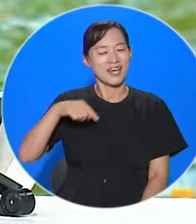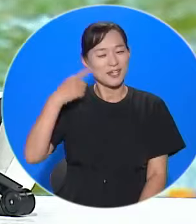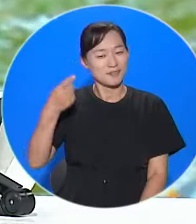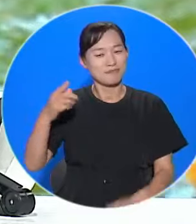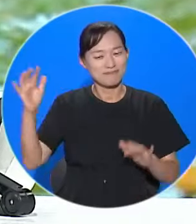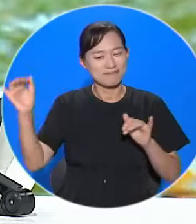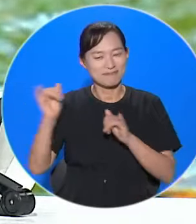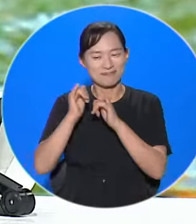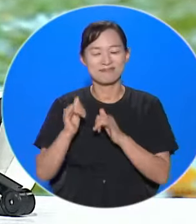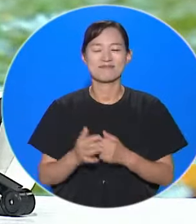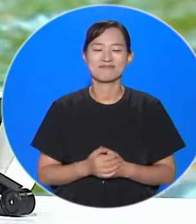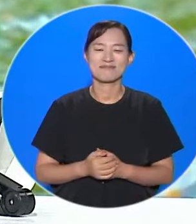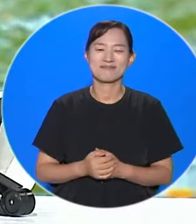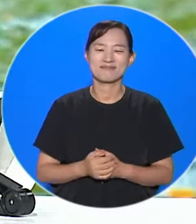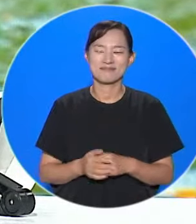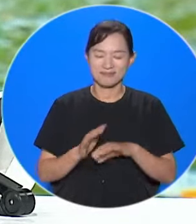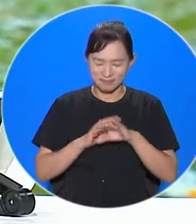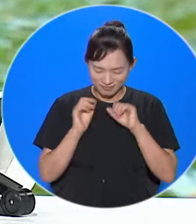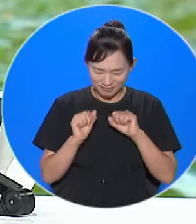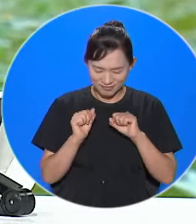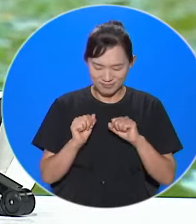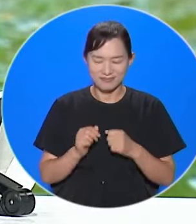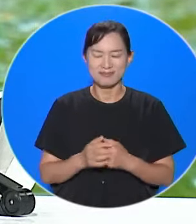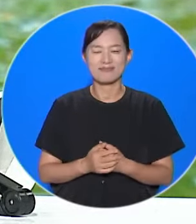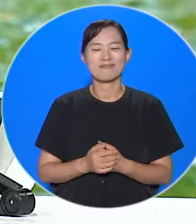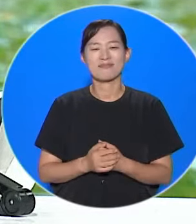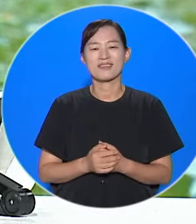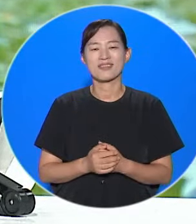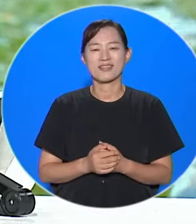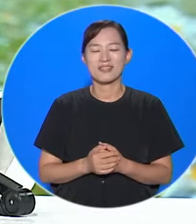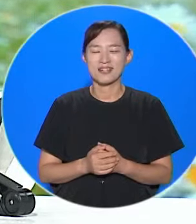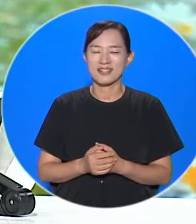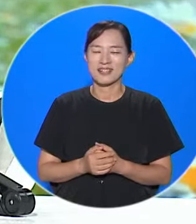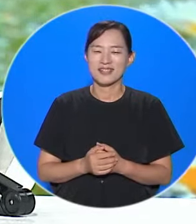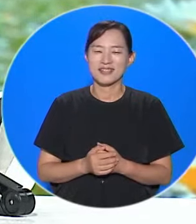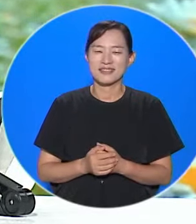사연 연결해 보도록 하겠습니다. 안녕하세요. 옹기 목사입니다.